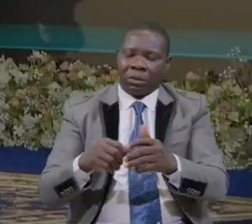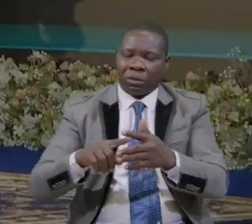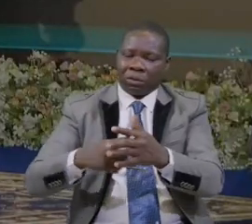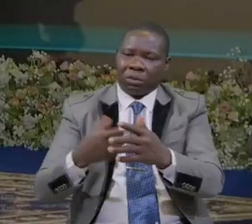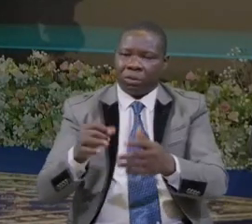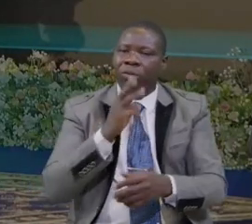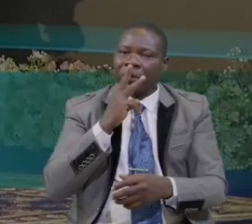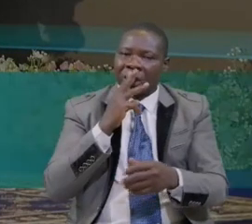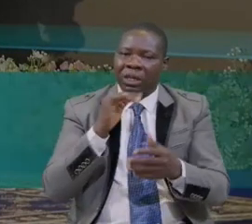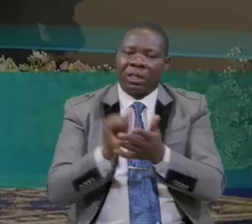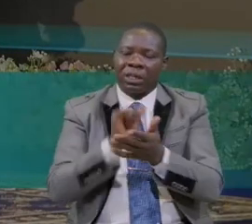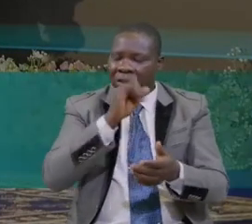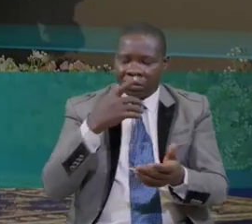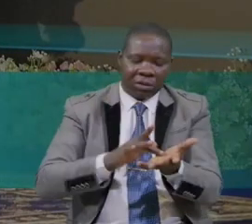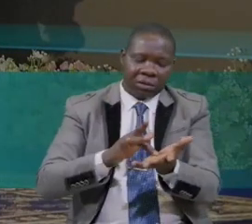Ah, c'est le traitement